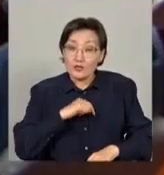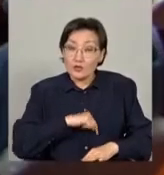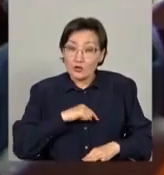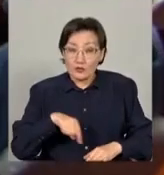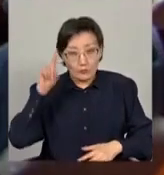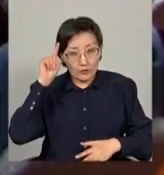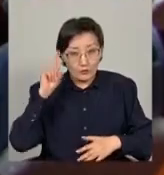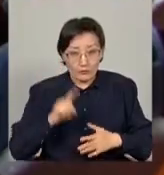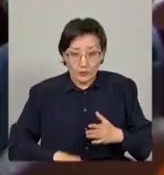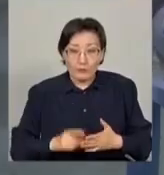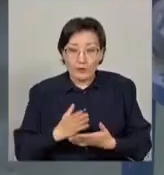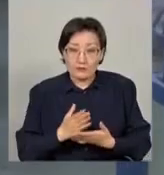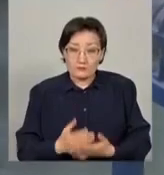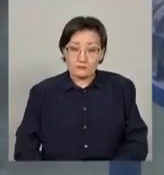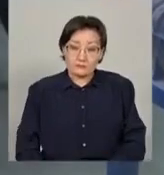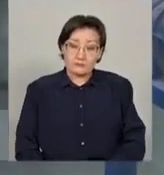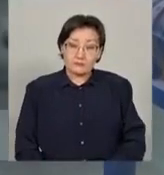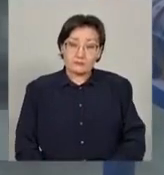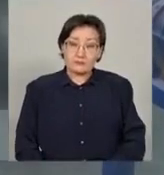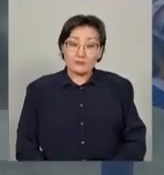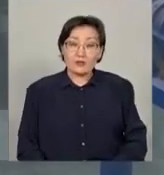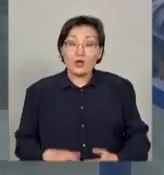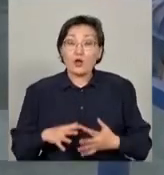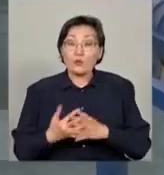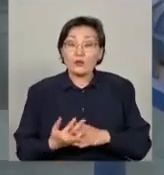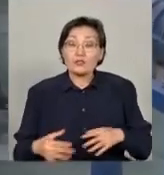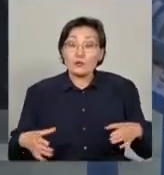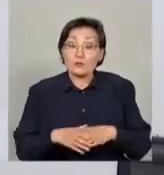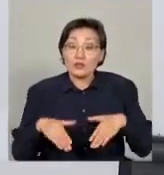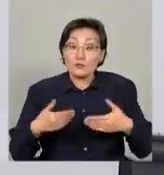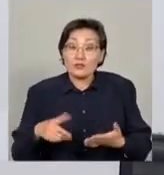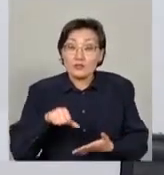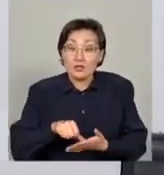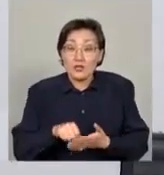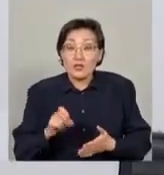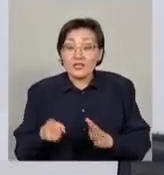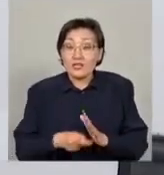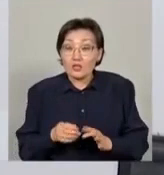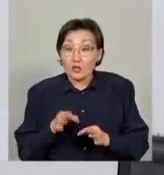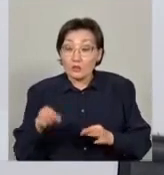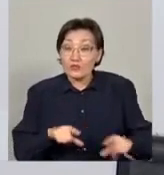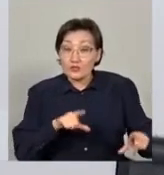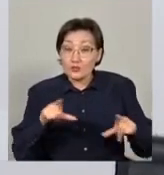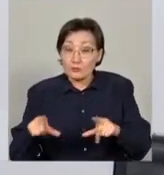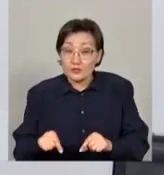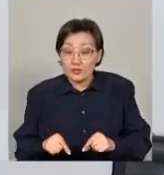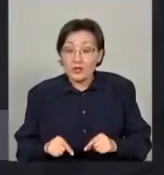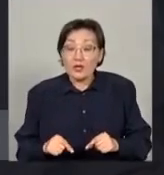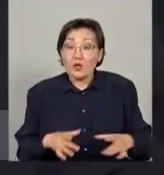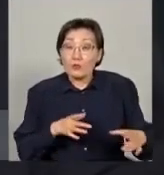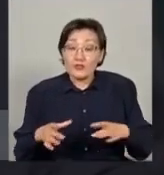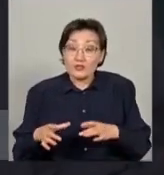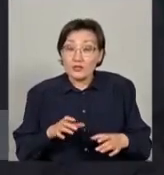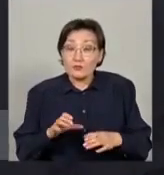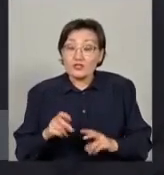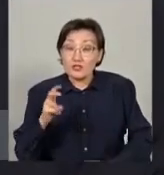бар халықтың бойында. Ауыл партиясынан ұсынылған кандидаттар бүгін Қарағанды облысына барды. Өңірдегі ұнтарту кешеніне